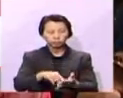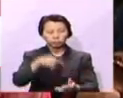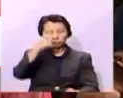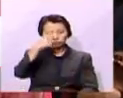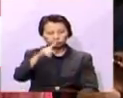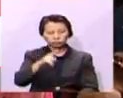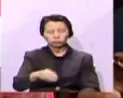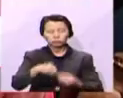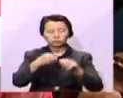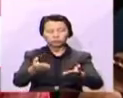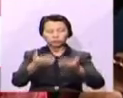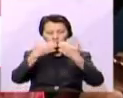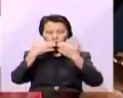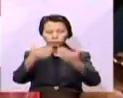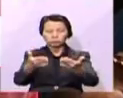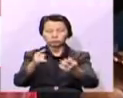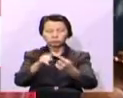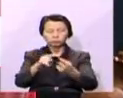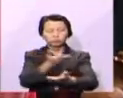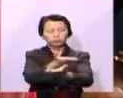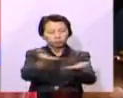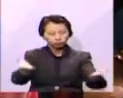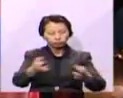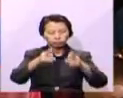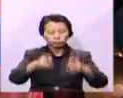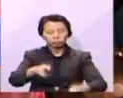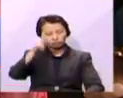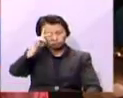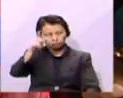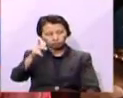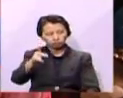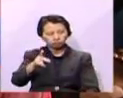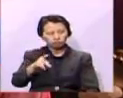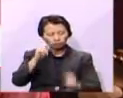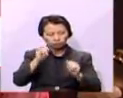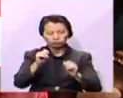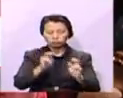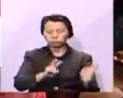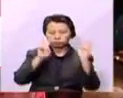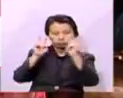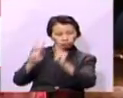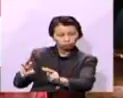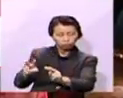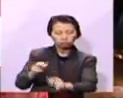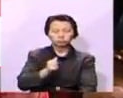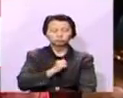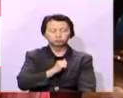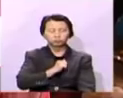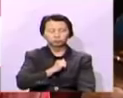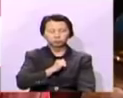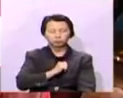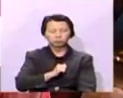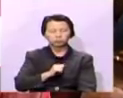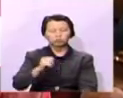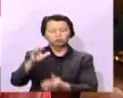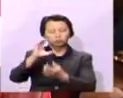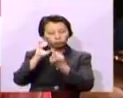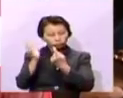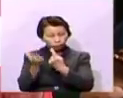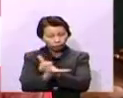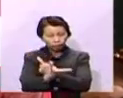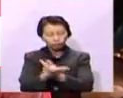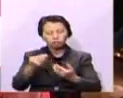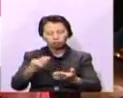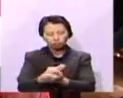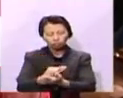untuk memberi penghargaan kepada semua rakyat Kelantan supaya dapat menyaksikan sendiri seni budaya kita ini,